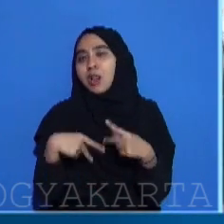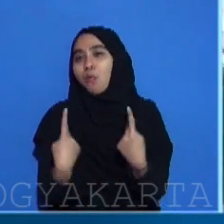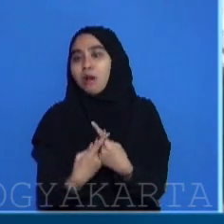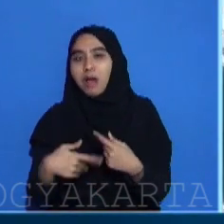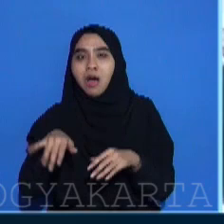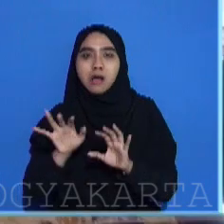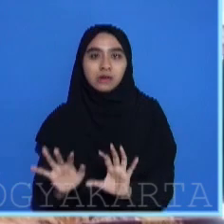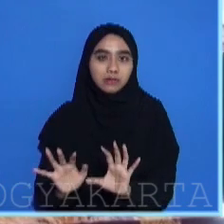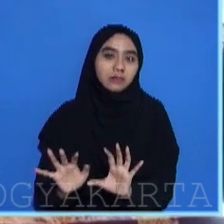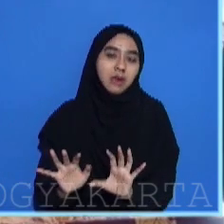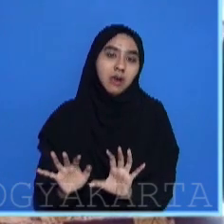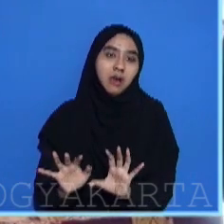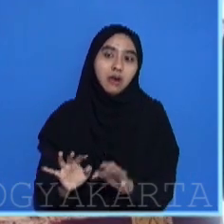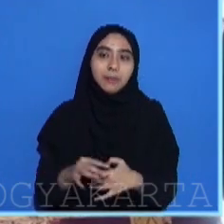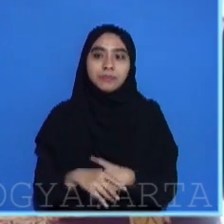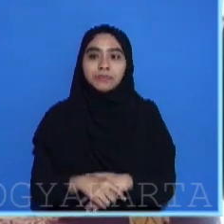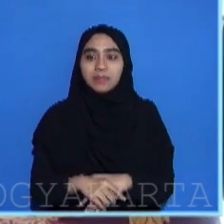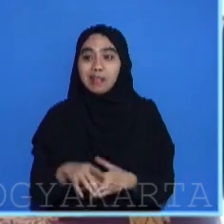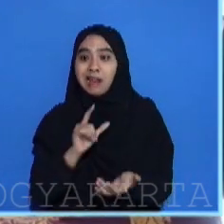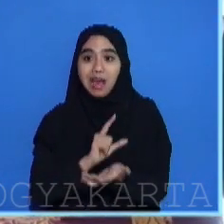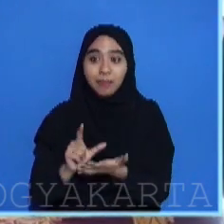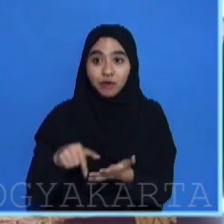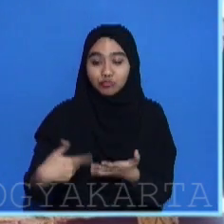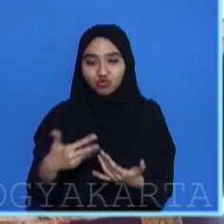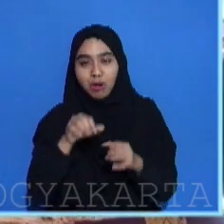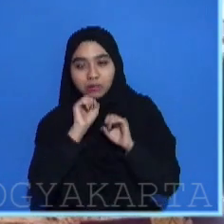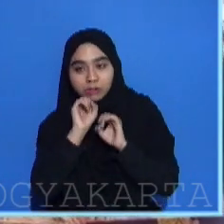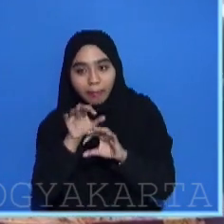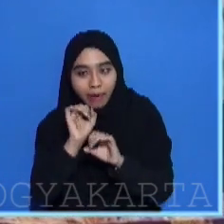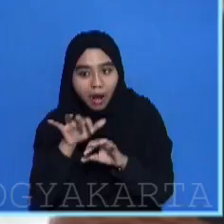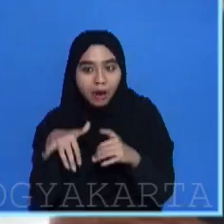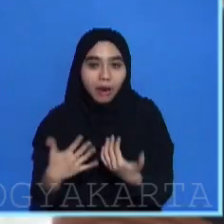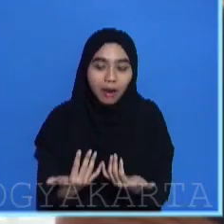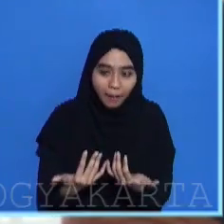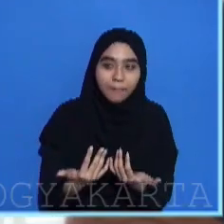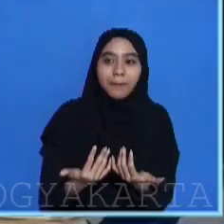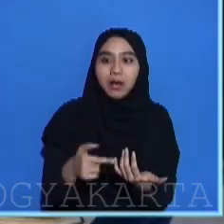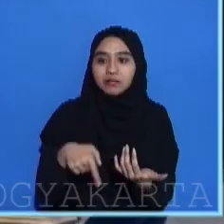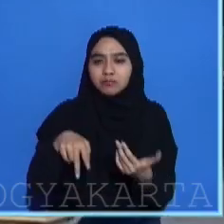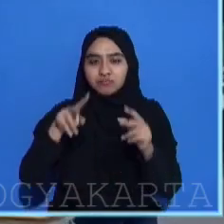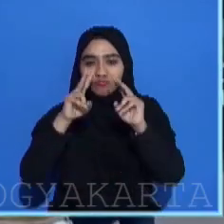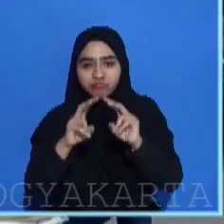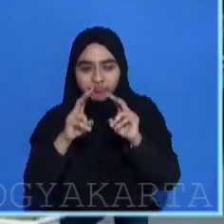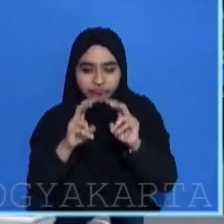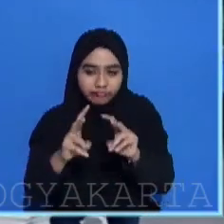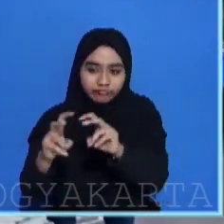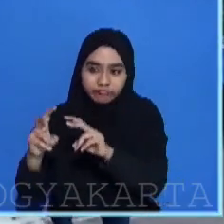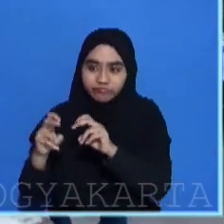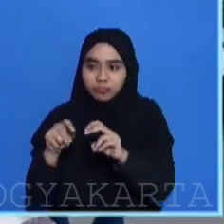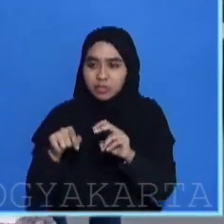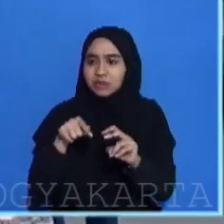kekeluargaan dari laporan yang sudah disampaikan pemerintah kelurahan genjahan segera membentuk tim investigasi Untuk segera menyelesaikan masalah